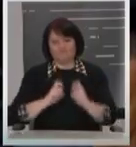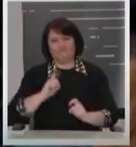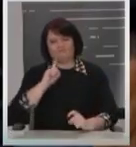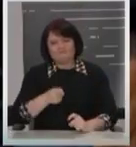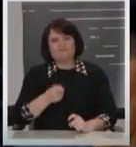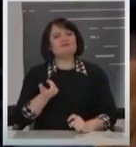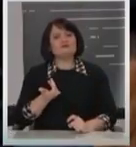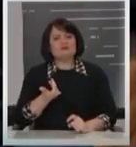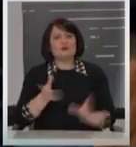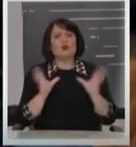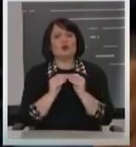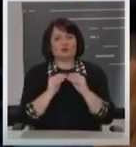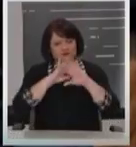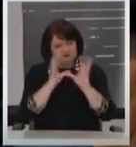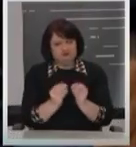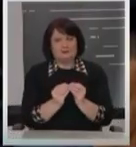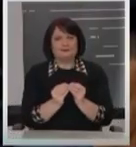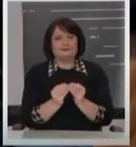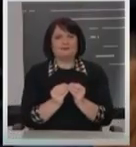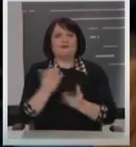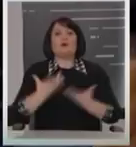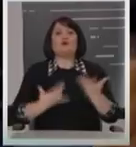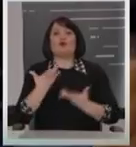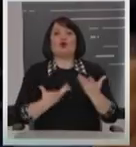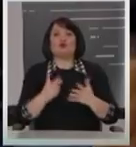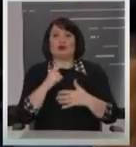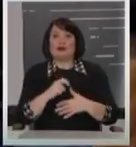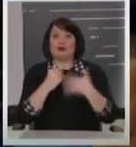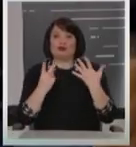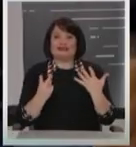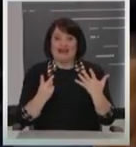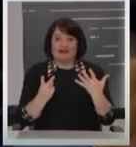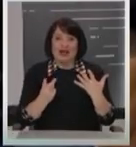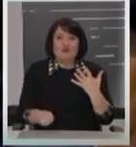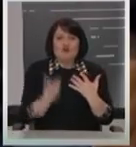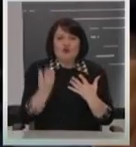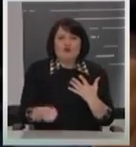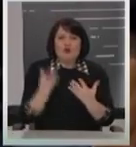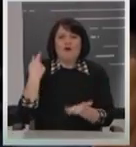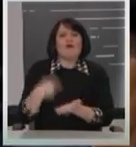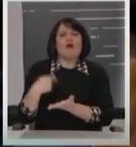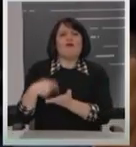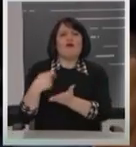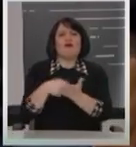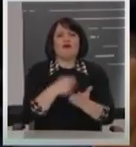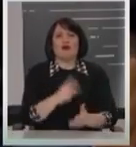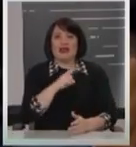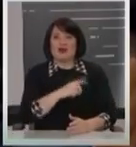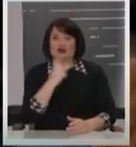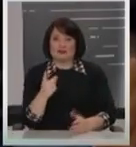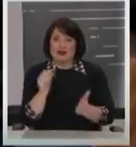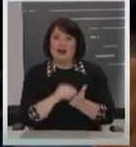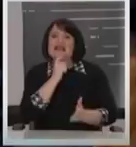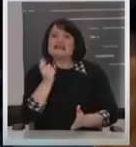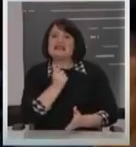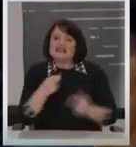συνολικά με τον προϋπολογισμό αυτό 27 νέους φόρους και 21 περικοπές